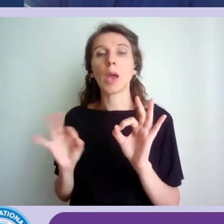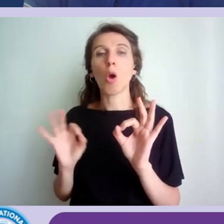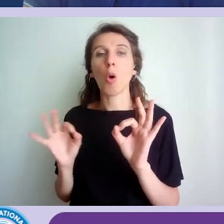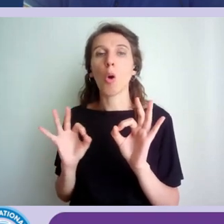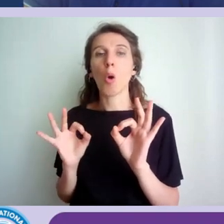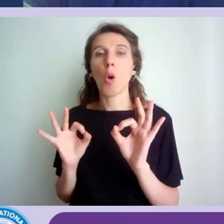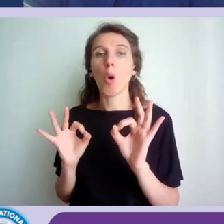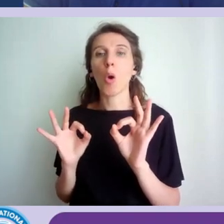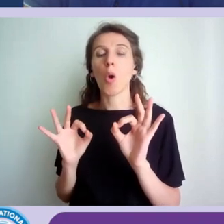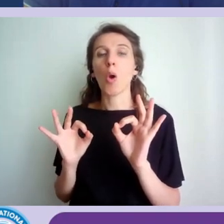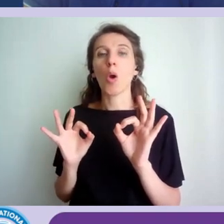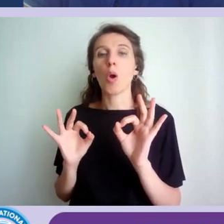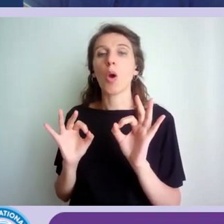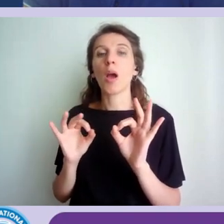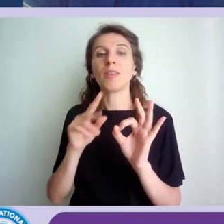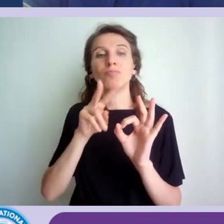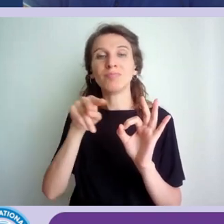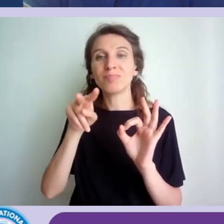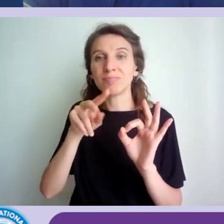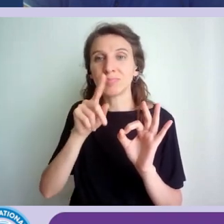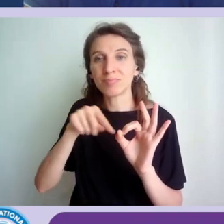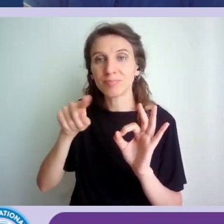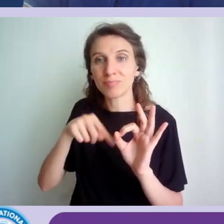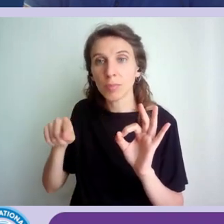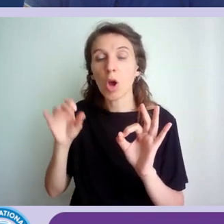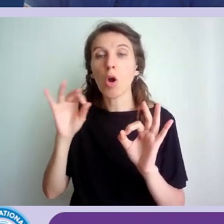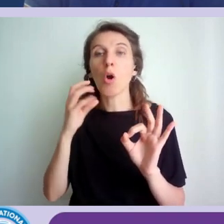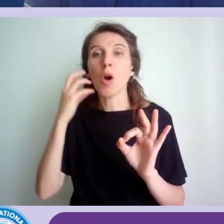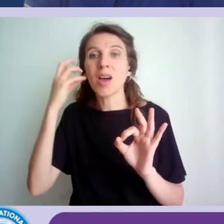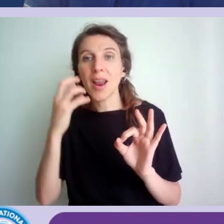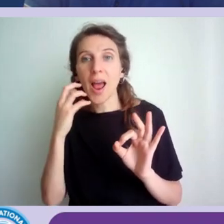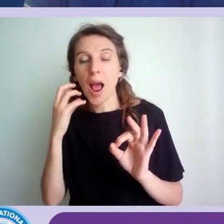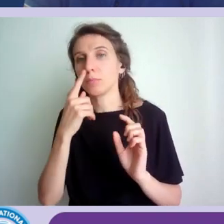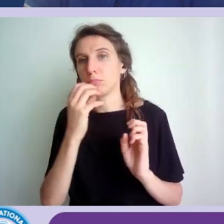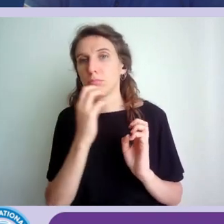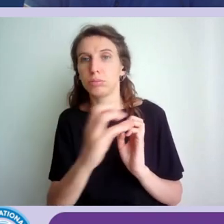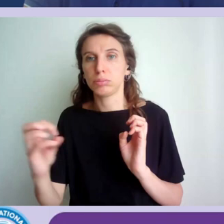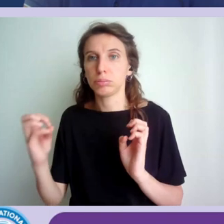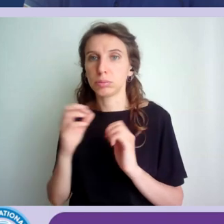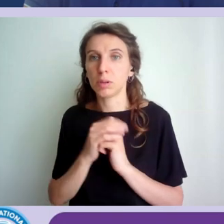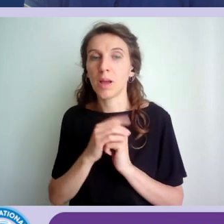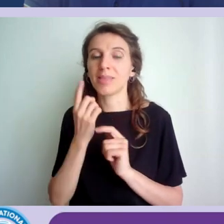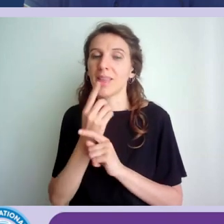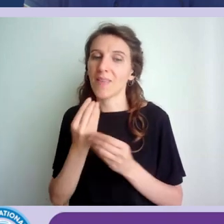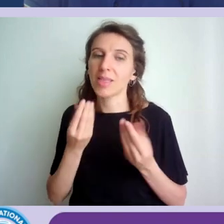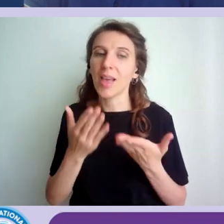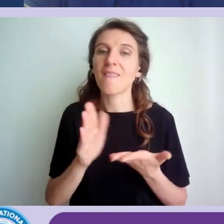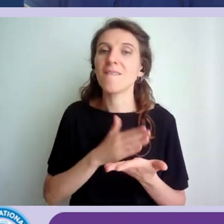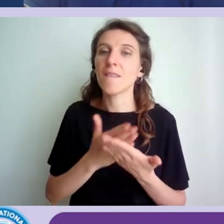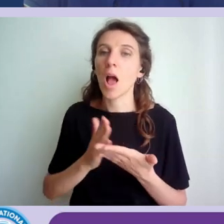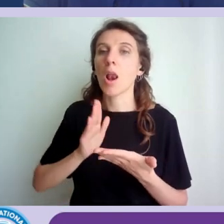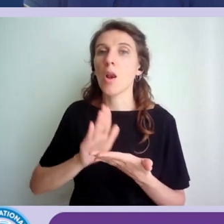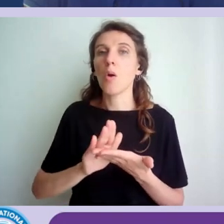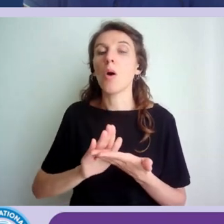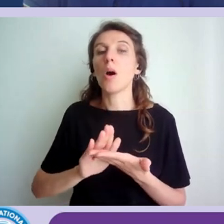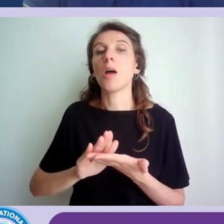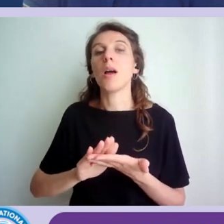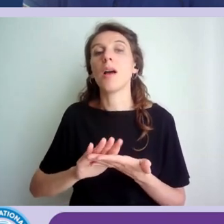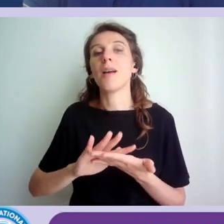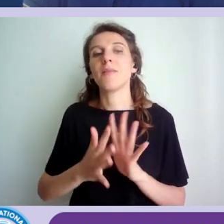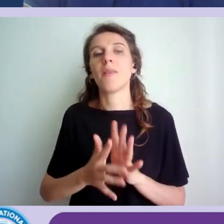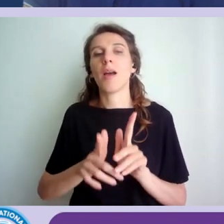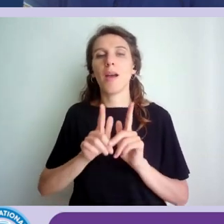una checkbox piuttosto che un pulsante radio o da altro in maniera tale che in maniera tale che la